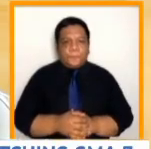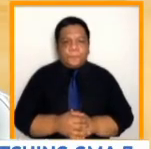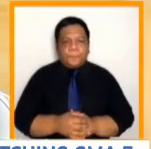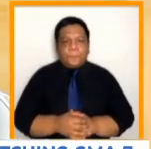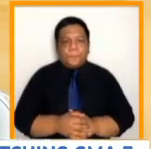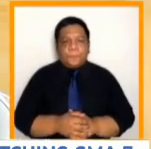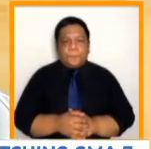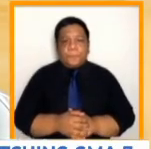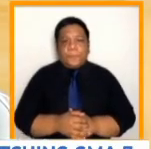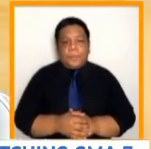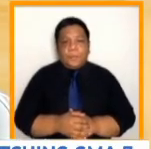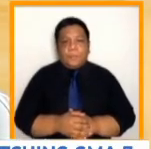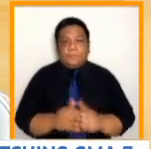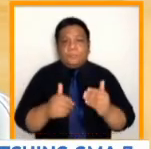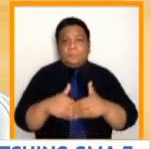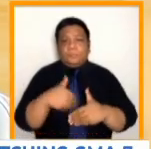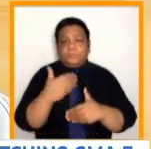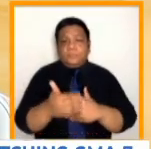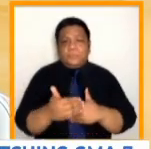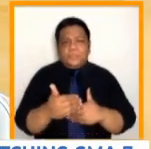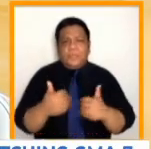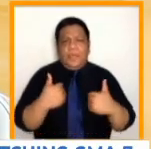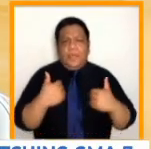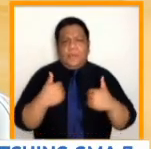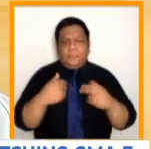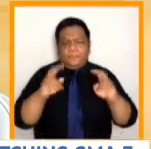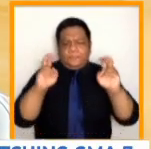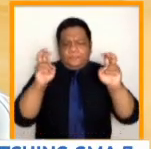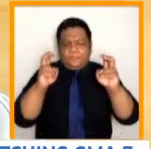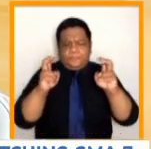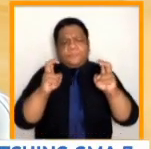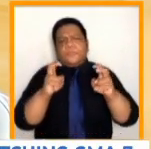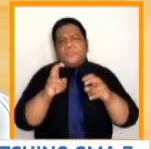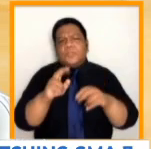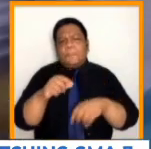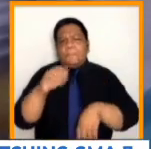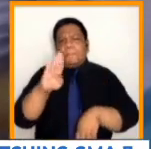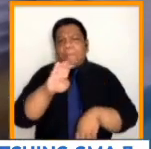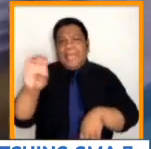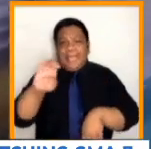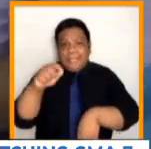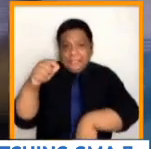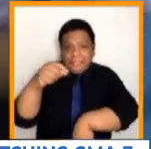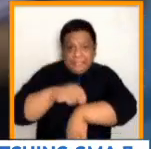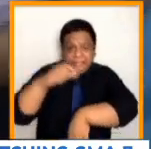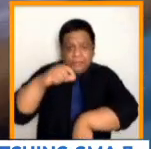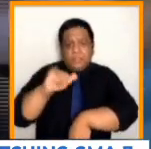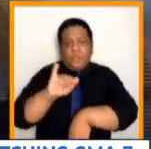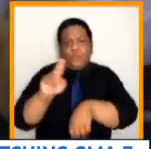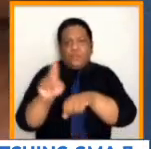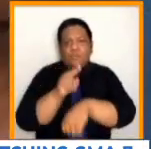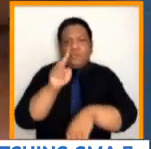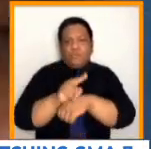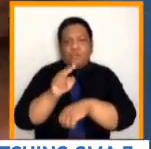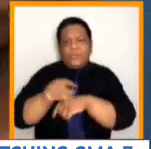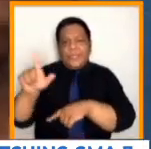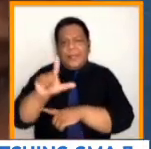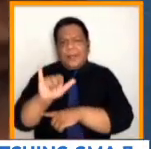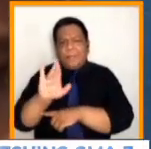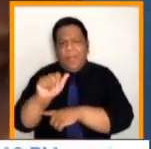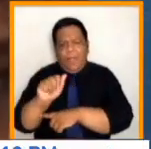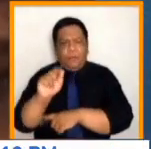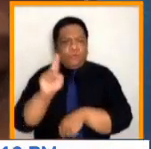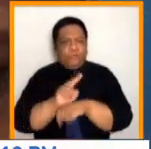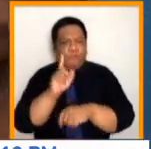Ang kinatatakutang bee sting, ginagamit panggamot sa Libya, yan ang bee acupuncture ng isang doktor doon. Pinapakagat niya